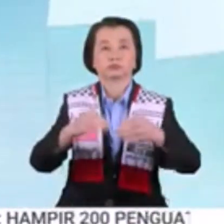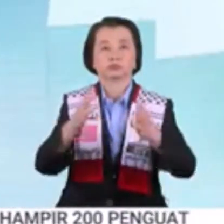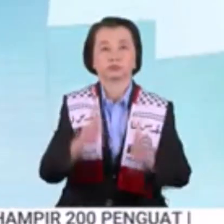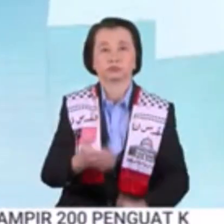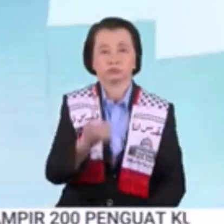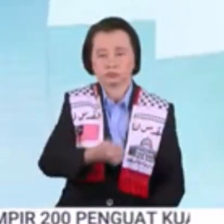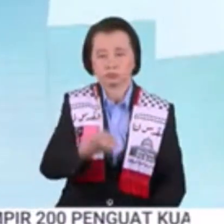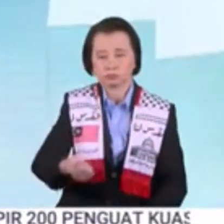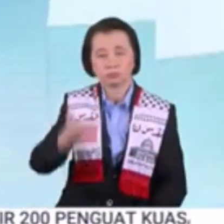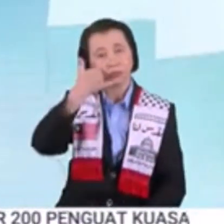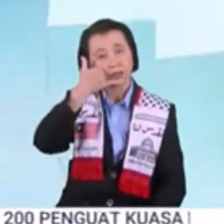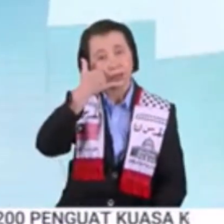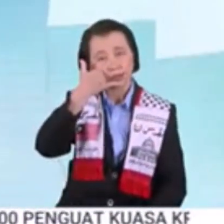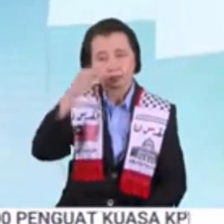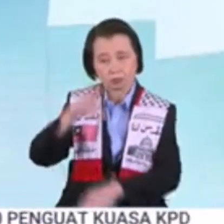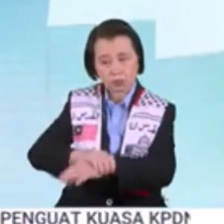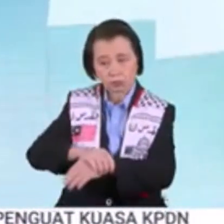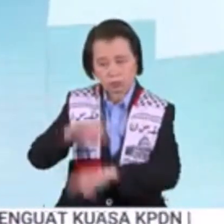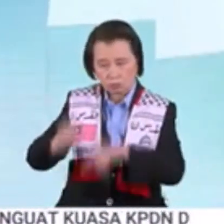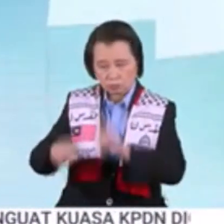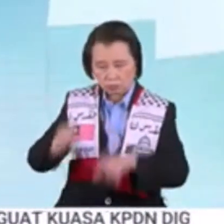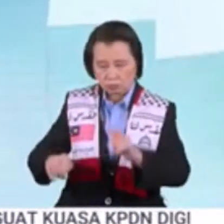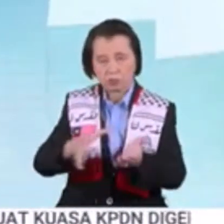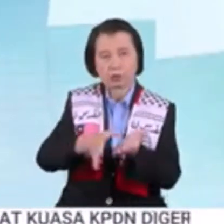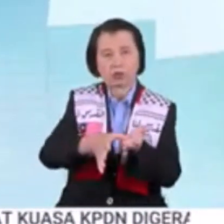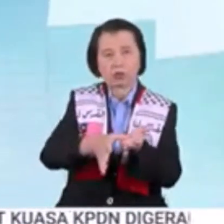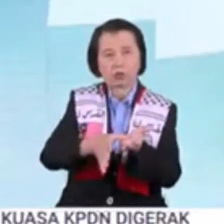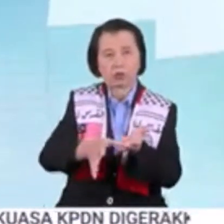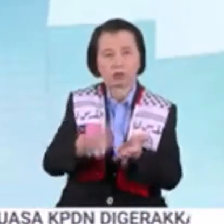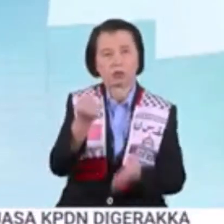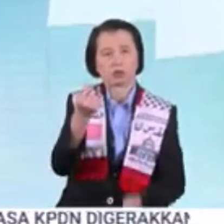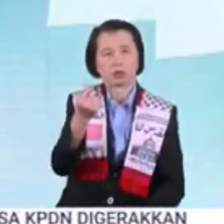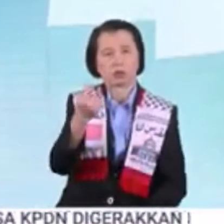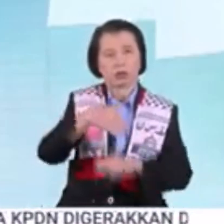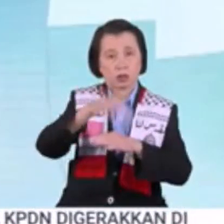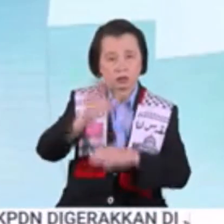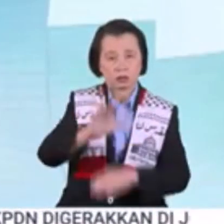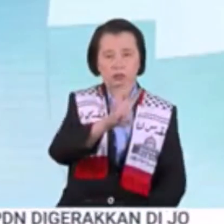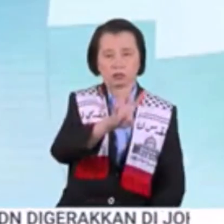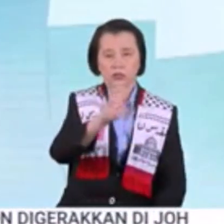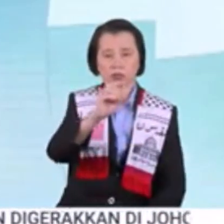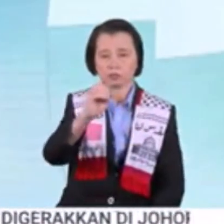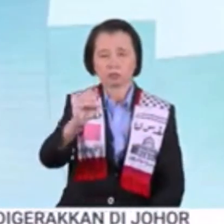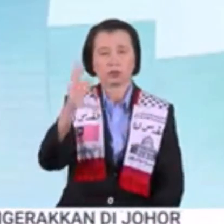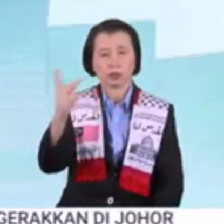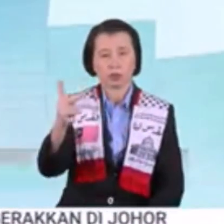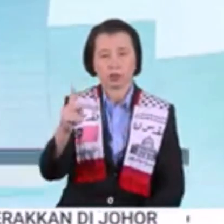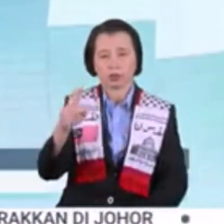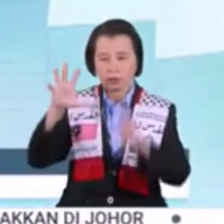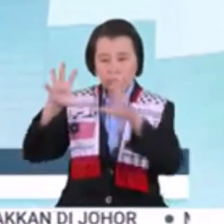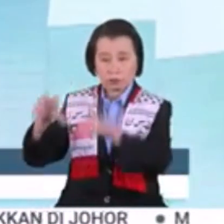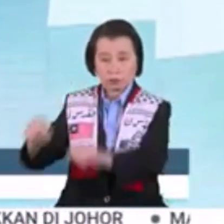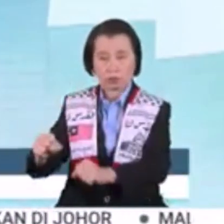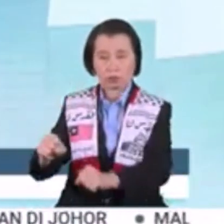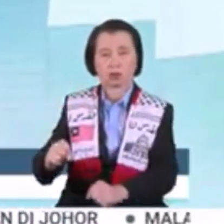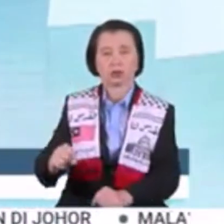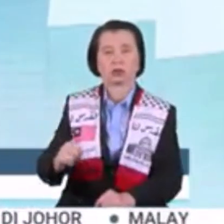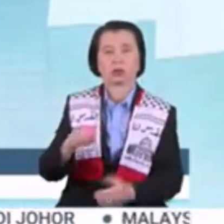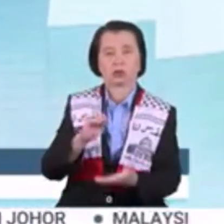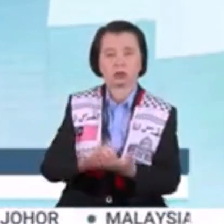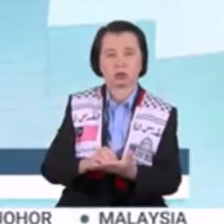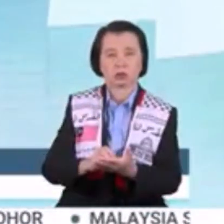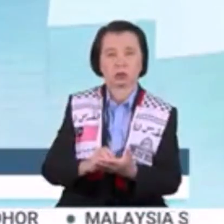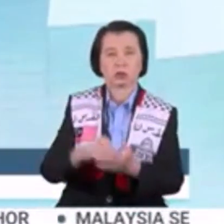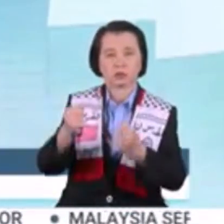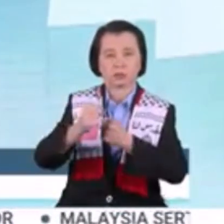Jurujual aksesori telefon ditahan bersama pelbagai jenis dadah bernilai lebih RM400,000. Tangkapan dibuat menerusi Ops Tapis di